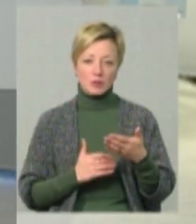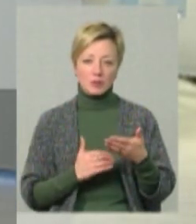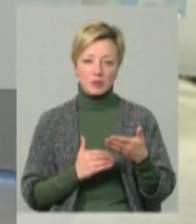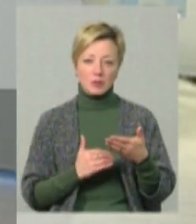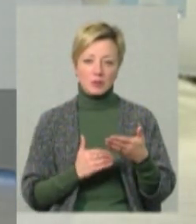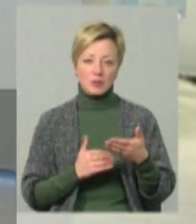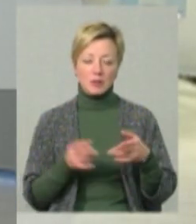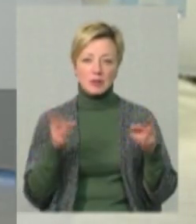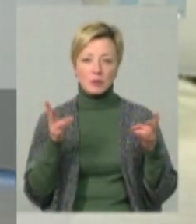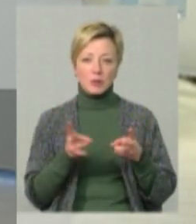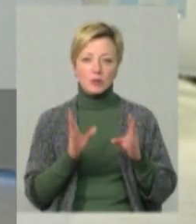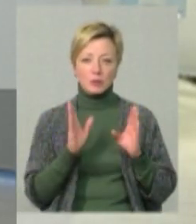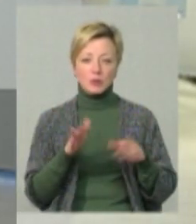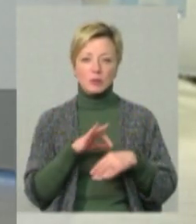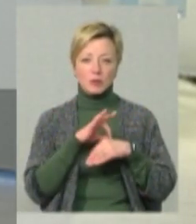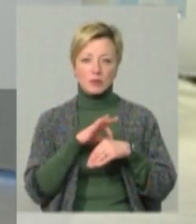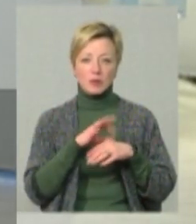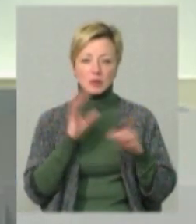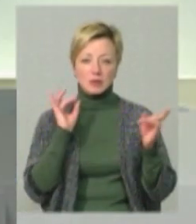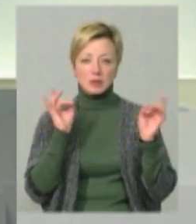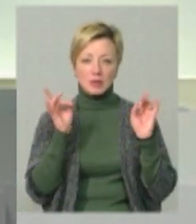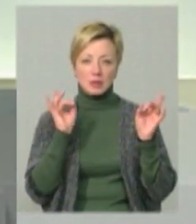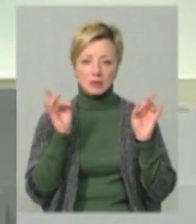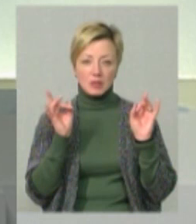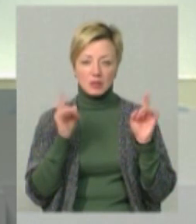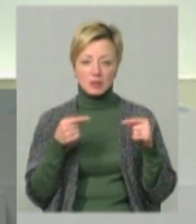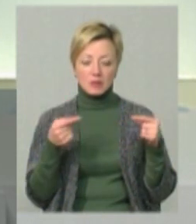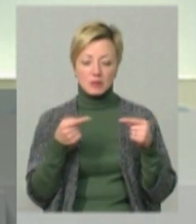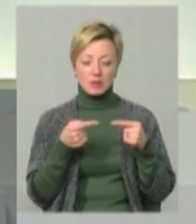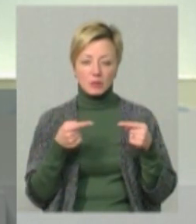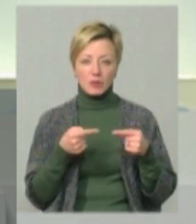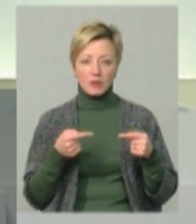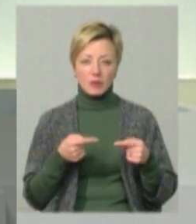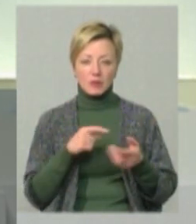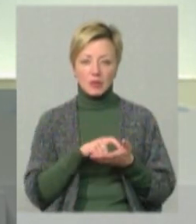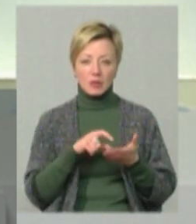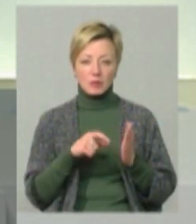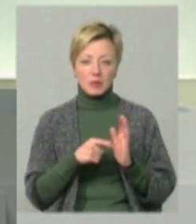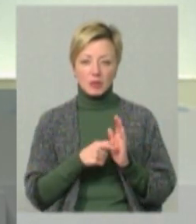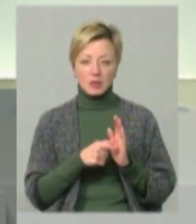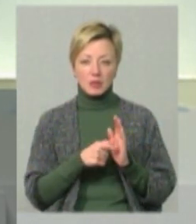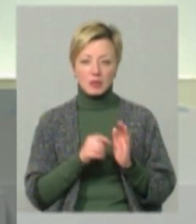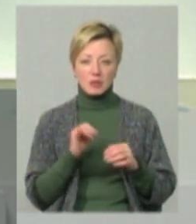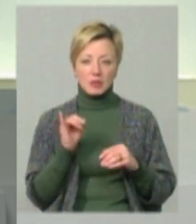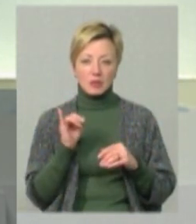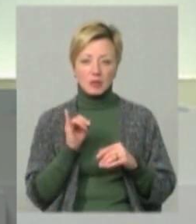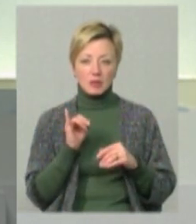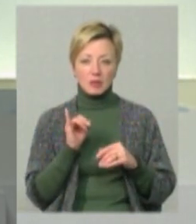Наразі формується, тому що необхідно буде проводити і сигналізацію до відповідних кімнат,